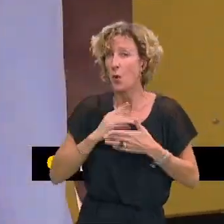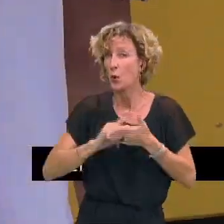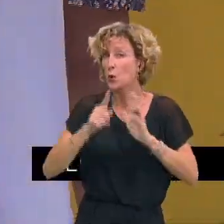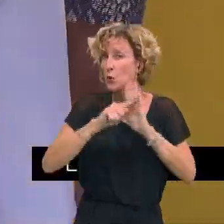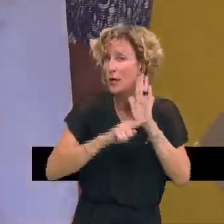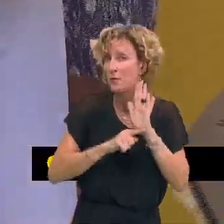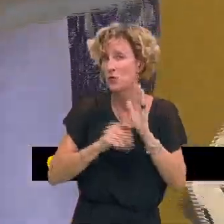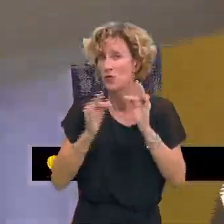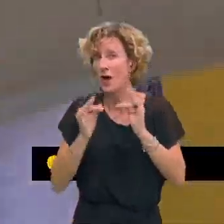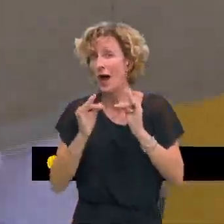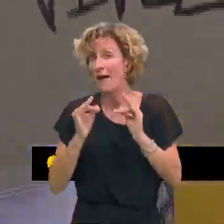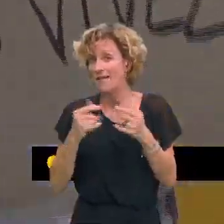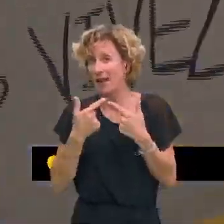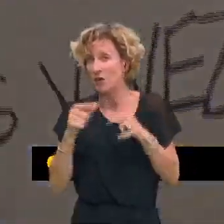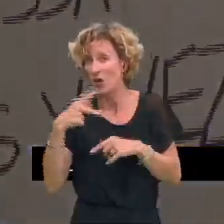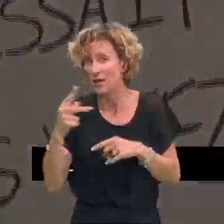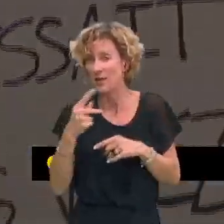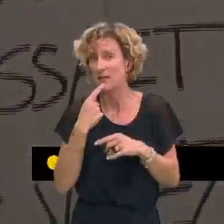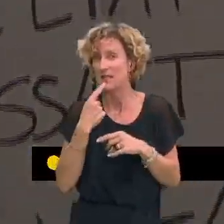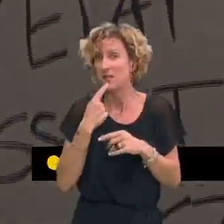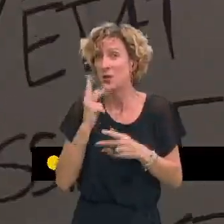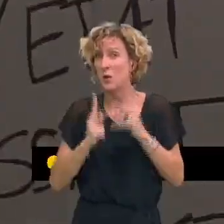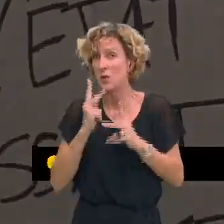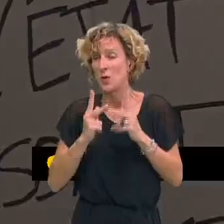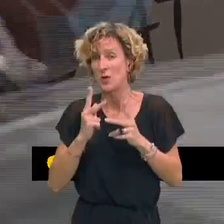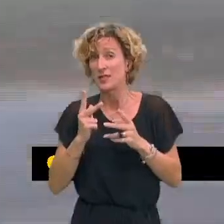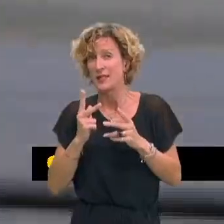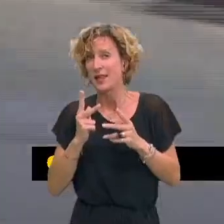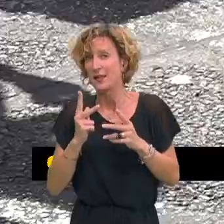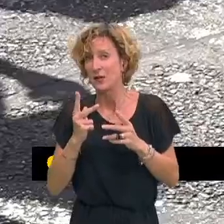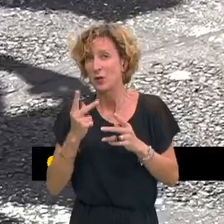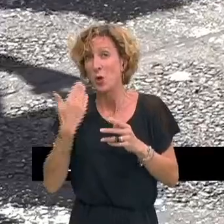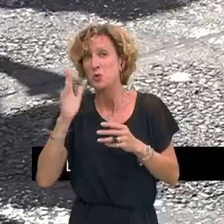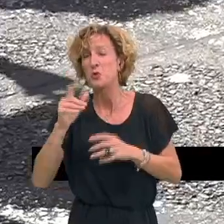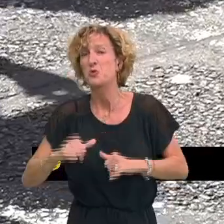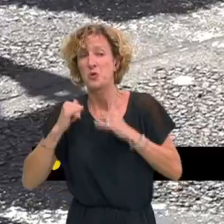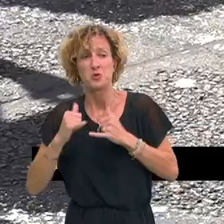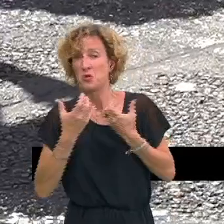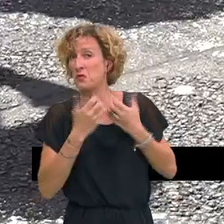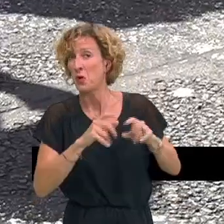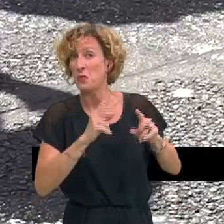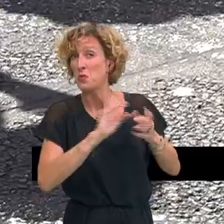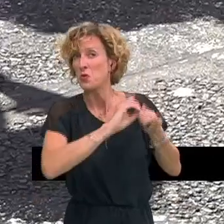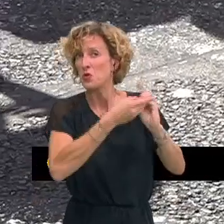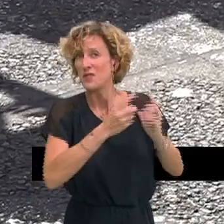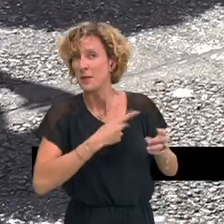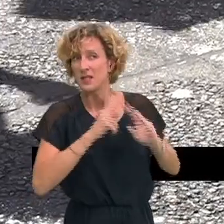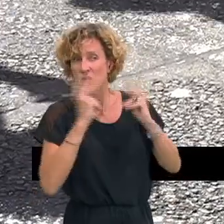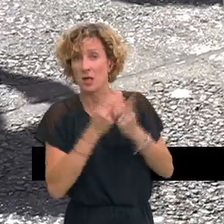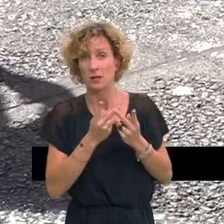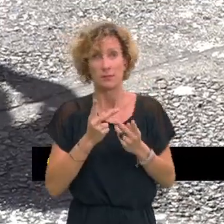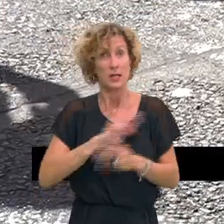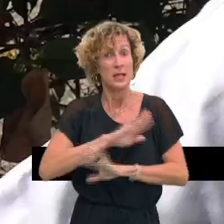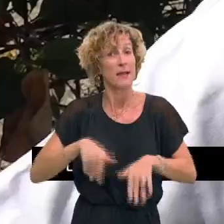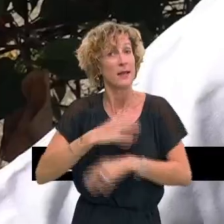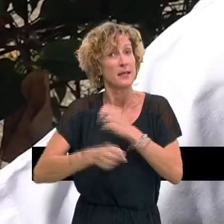leur liberté ne diminuent l'attractivité pour le métier, un métier qui implique déjà beaucoup de responsabilités. C'est une dernière année, mais qui est en fait déjà